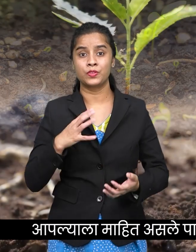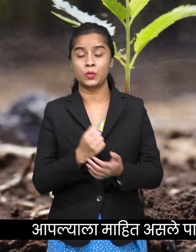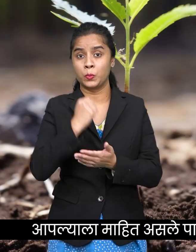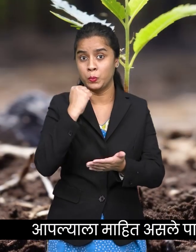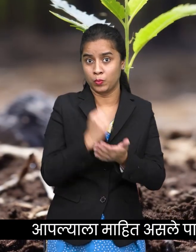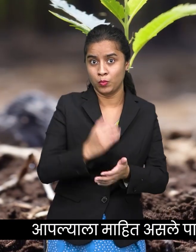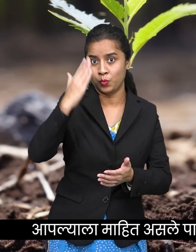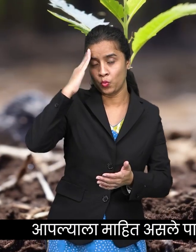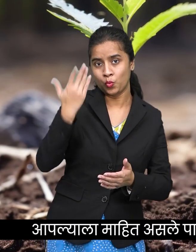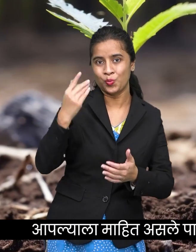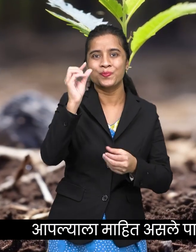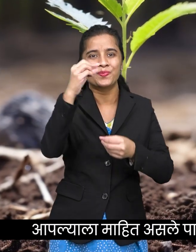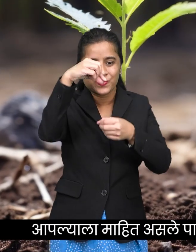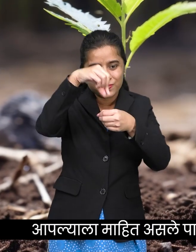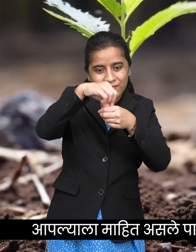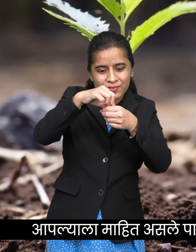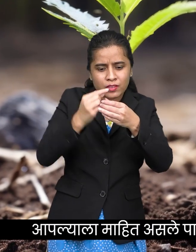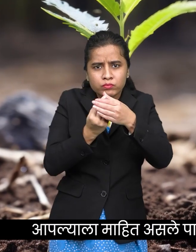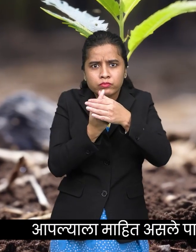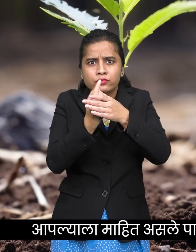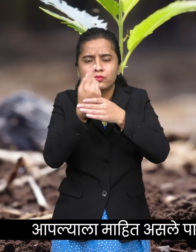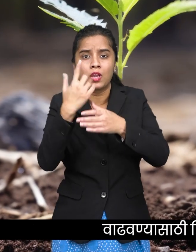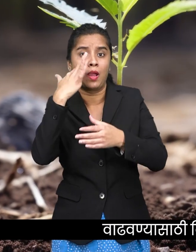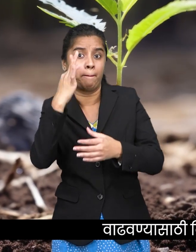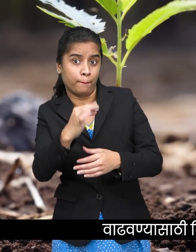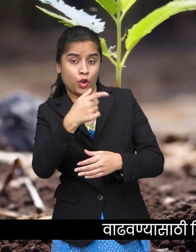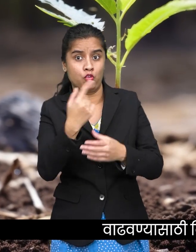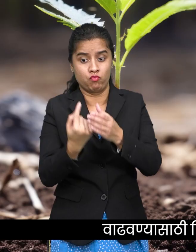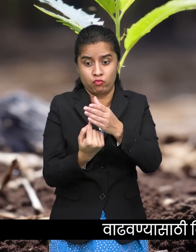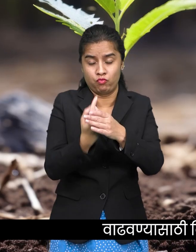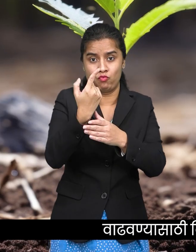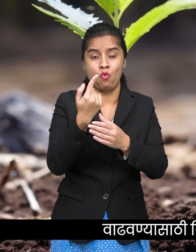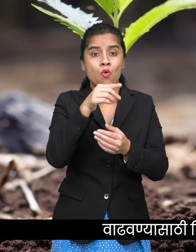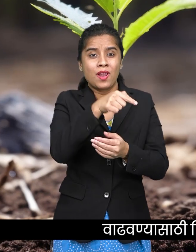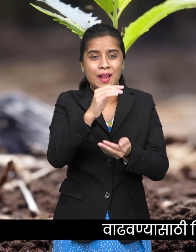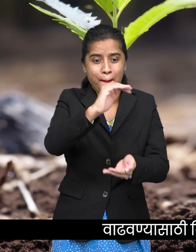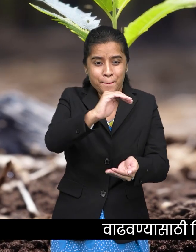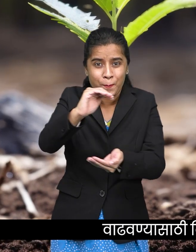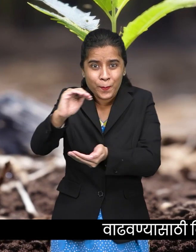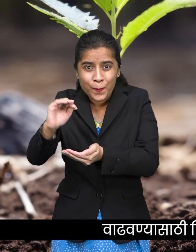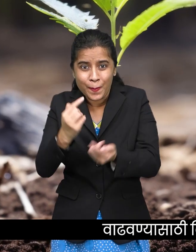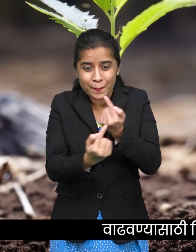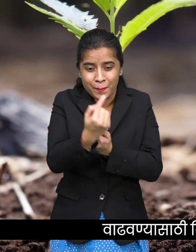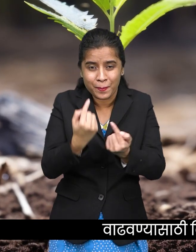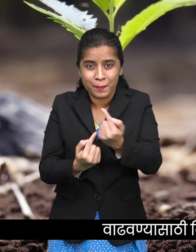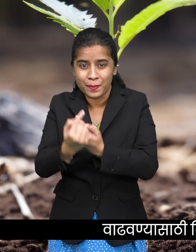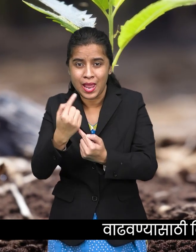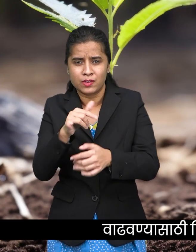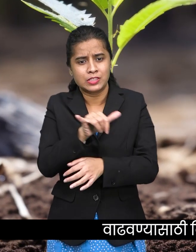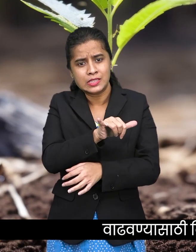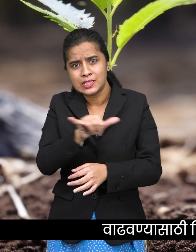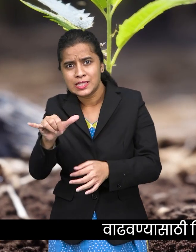आपल्याला माहित असले पाहिजे की एकाच प्रजातीच्या लहान वनस्पती वाढवण्यासाठी बियाणे पसरवणे आवश्यक आहे.